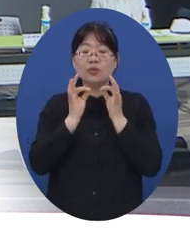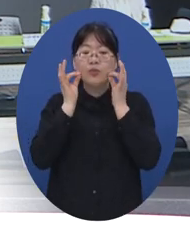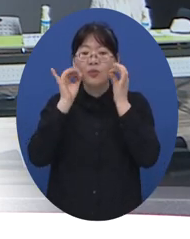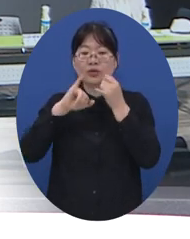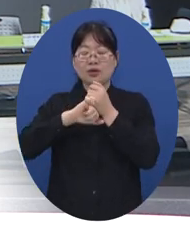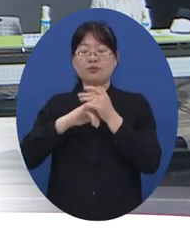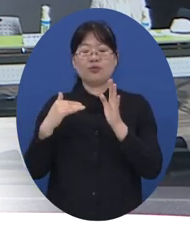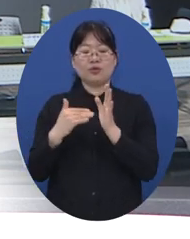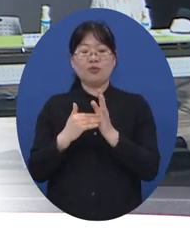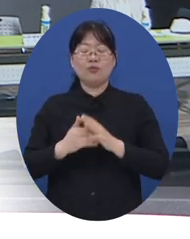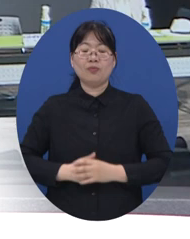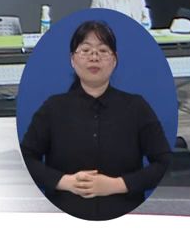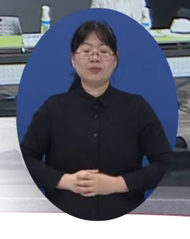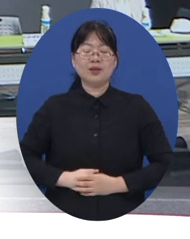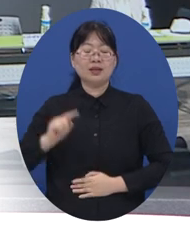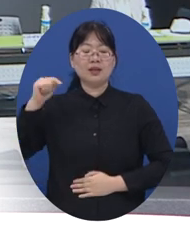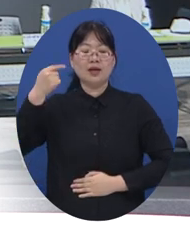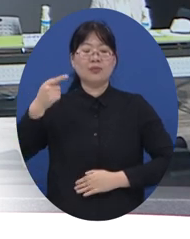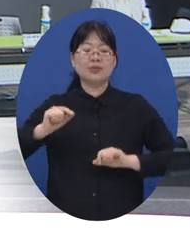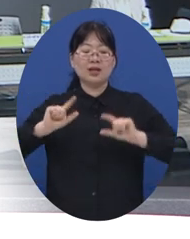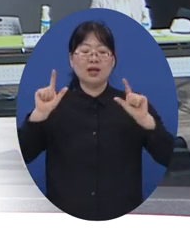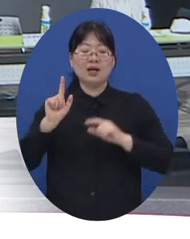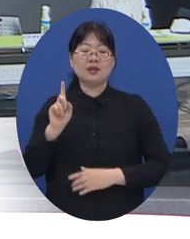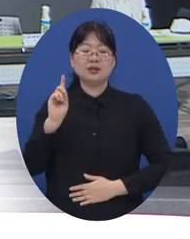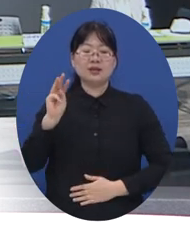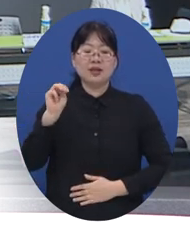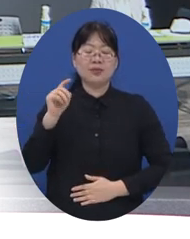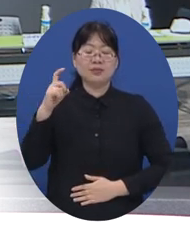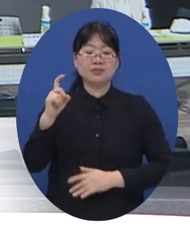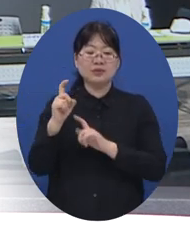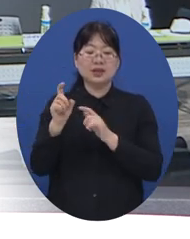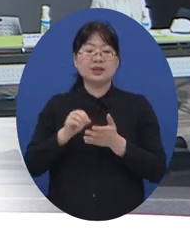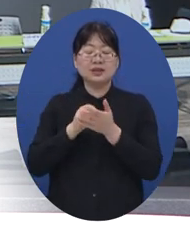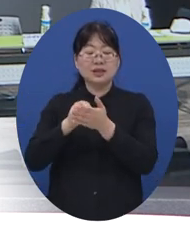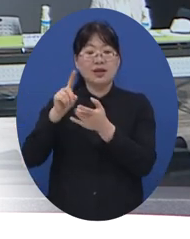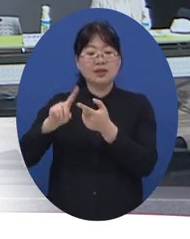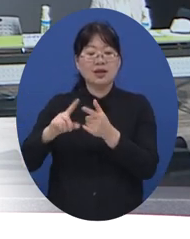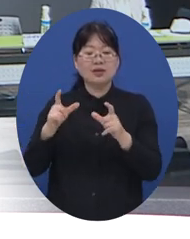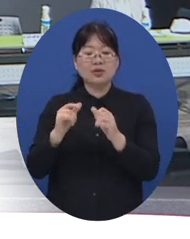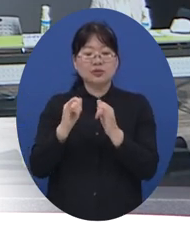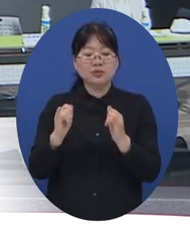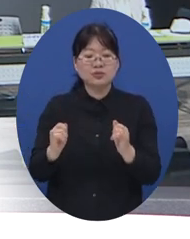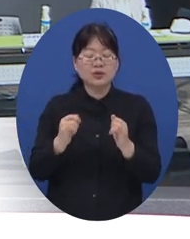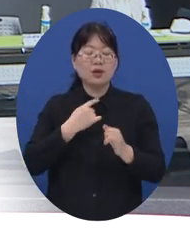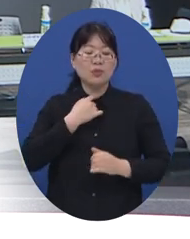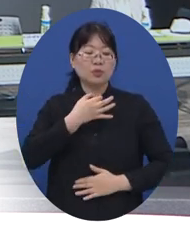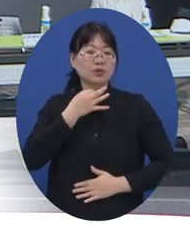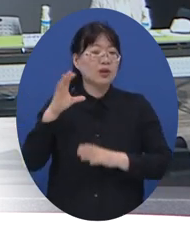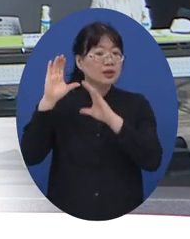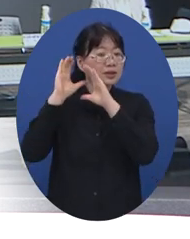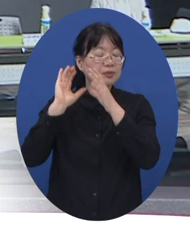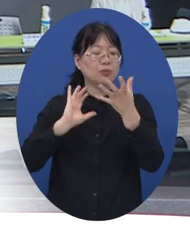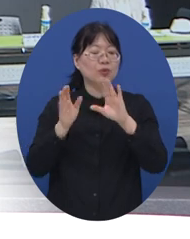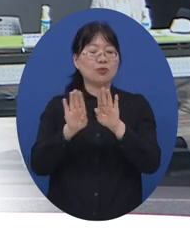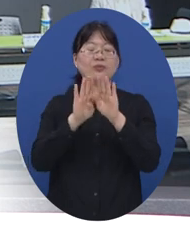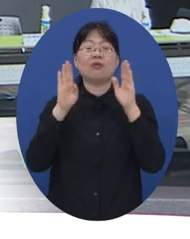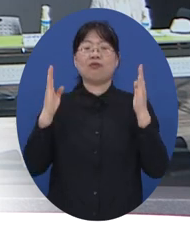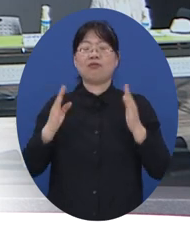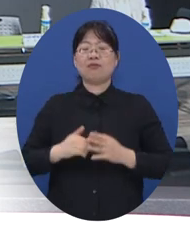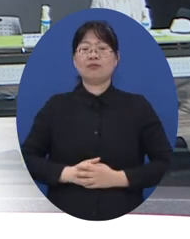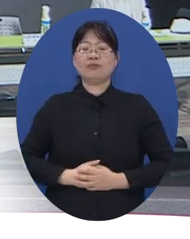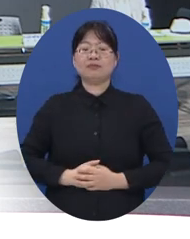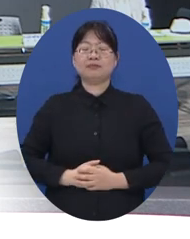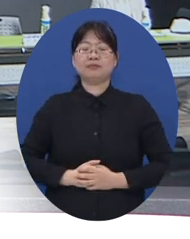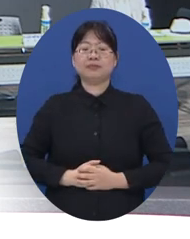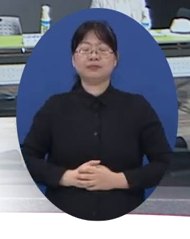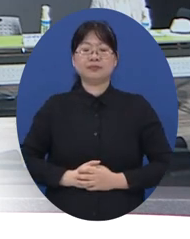합의했는데요. 경기도는 바로 다음 날 DMZ 세계유산 등재에 관해 지역 주민의 목소리를 듣는 포럼을 열었습니다.